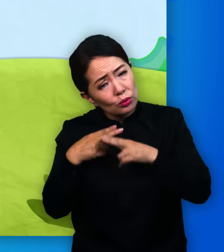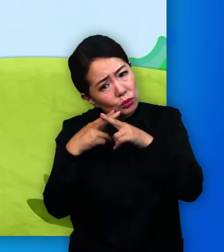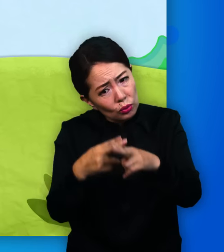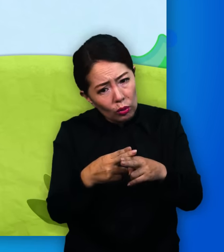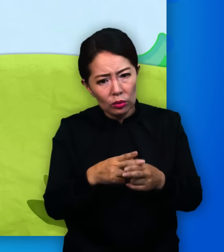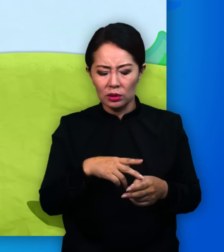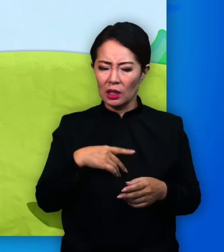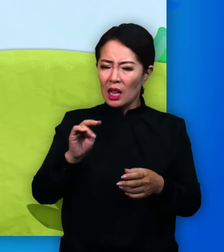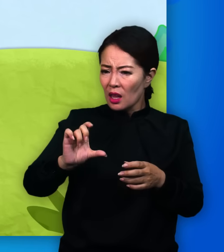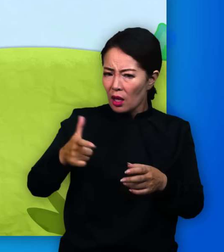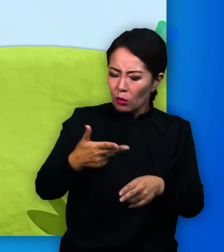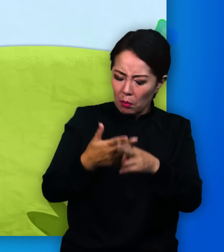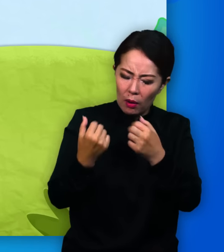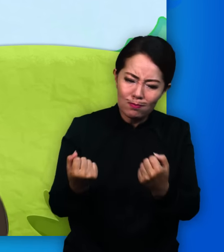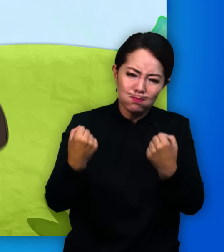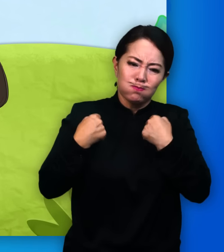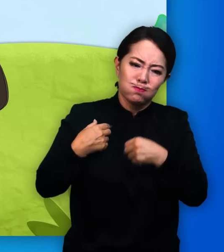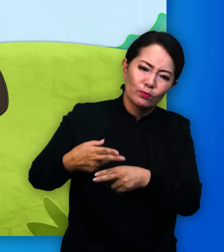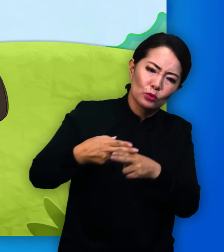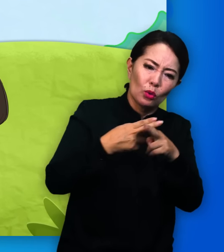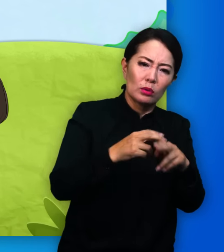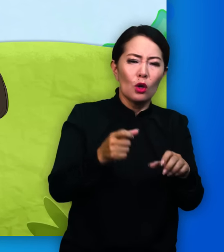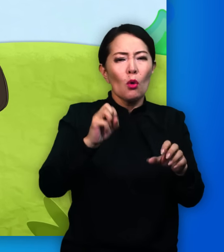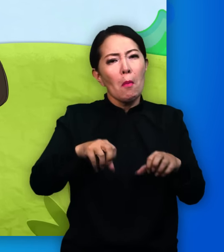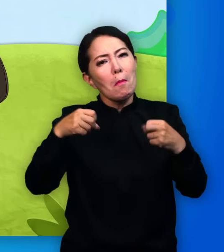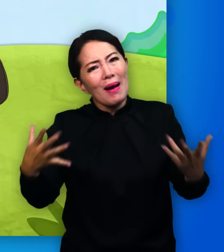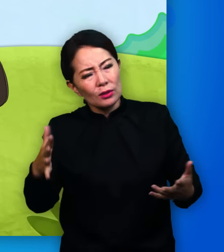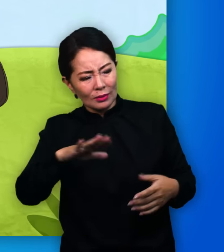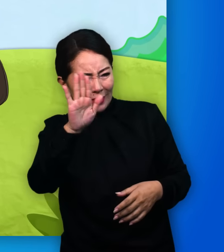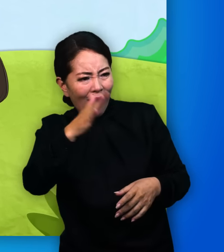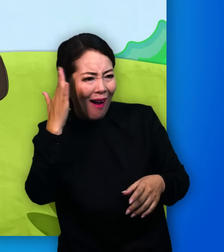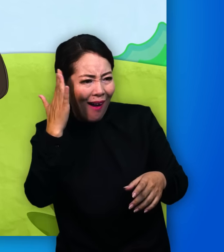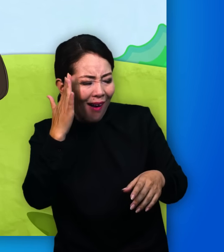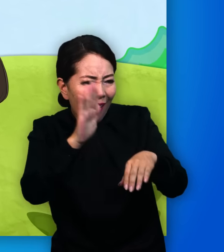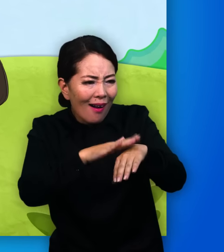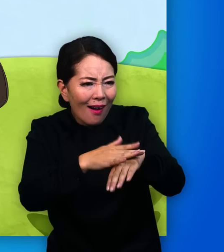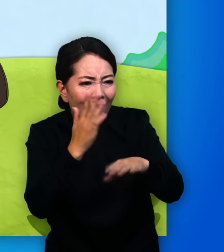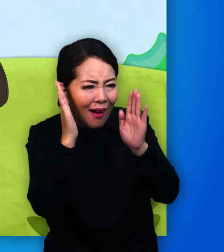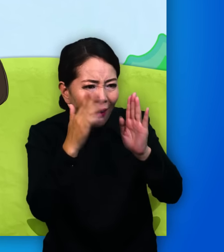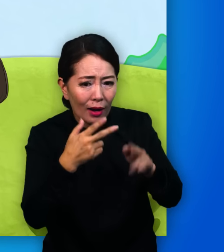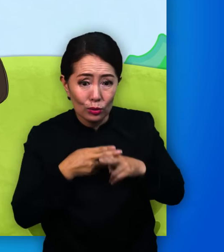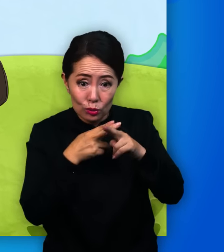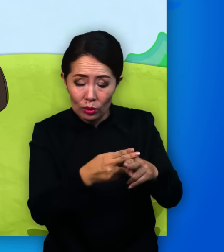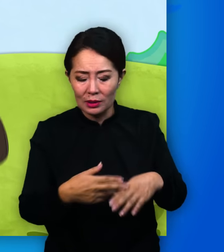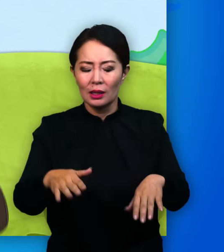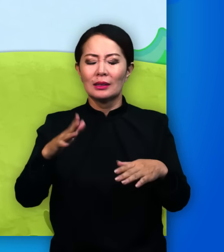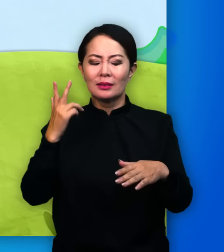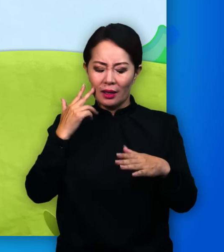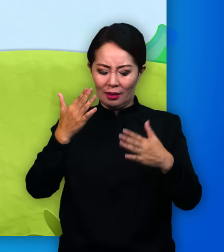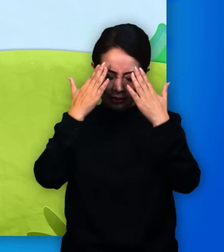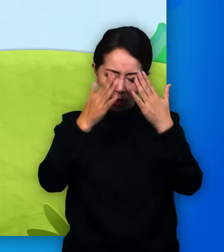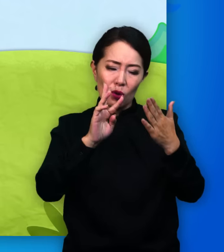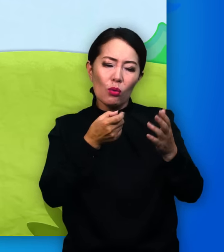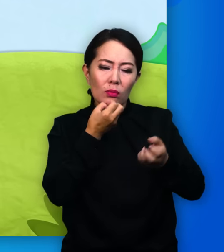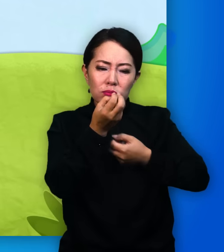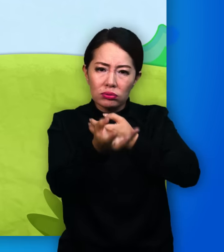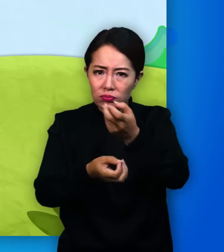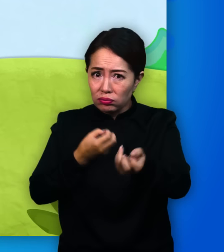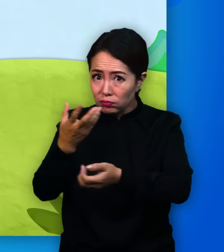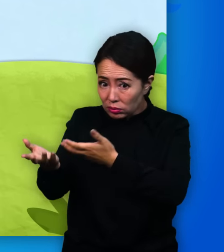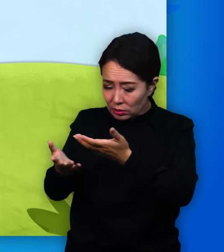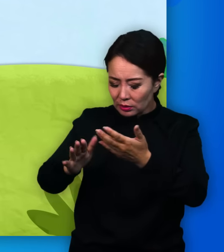хөө шүү миний хөө. Зүгээрээ харин та нарт баярлаа. Зүгээрээ дэмэндээ хідүүлээ сайхан тэгээд болно штэ хөө. Баярлаа.